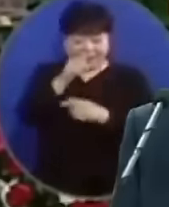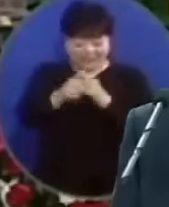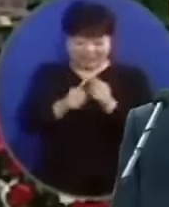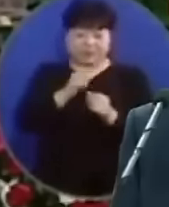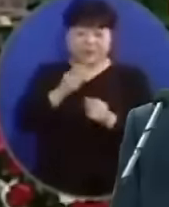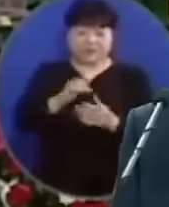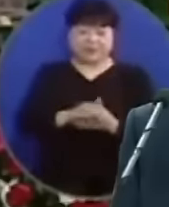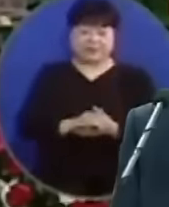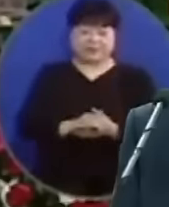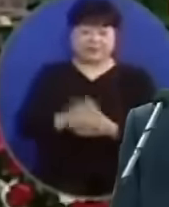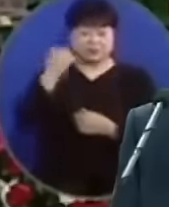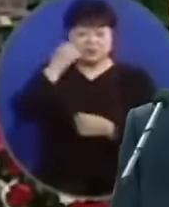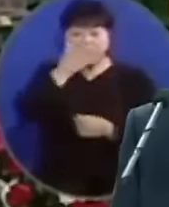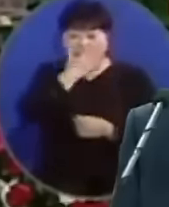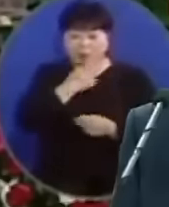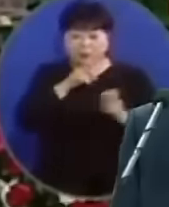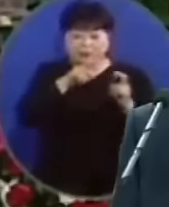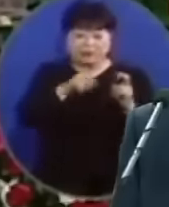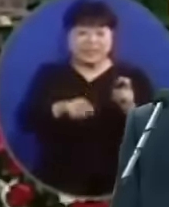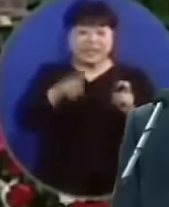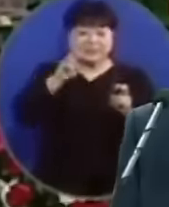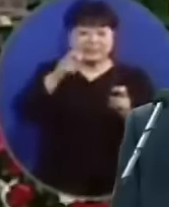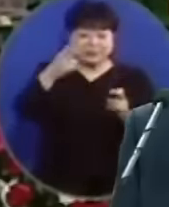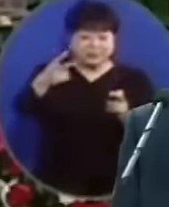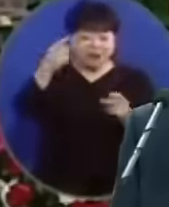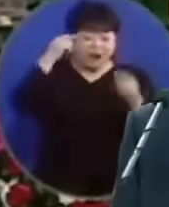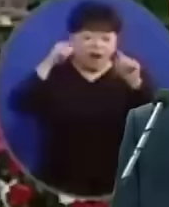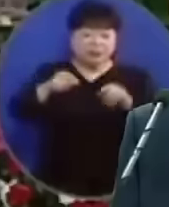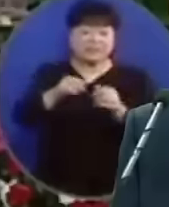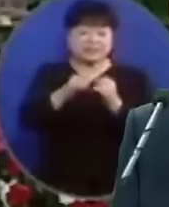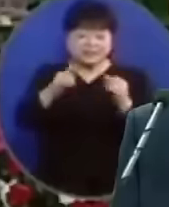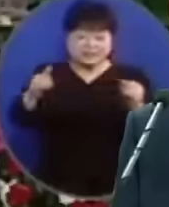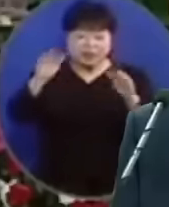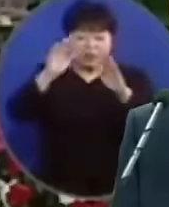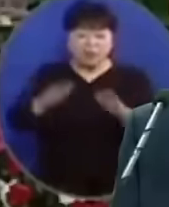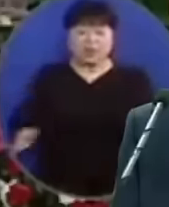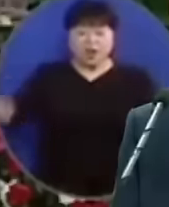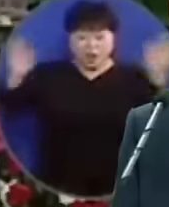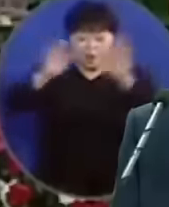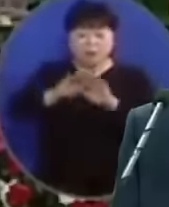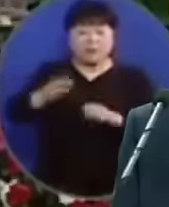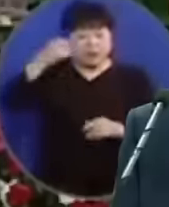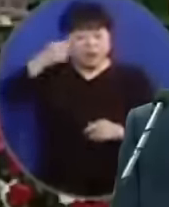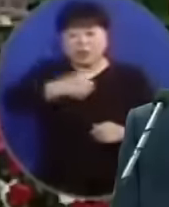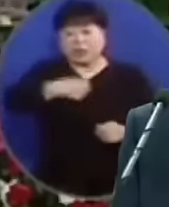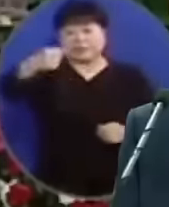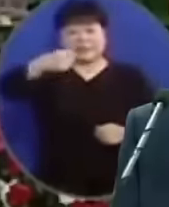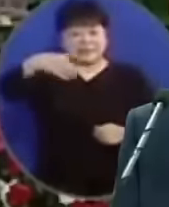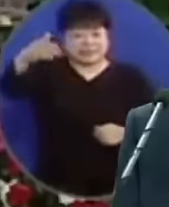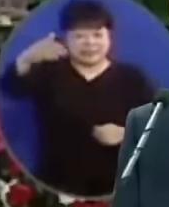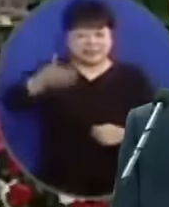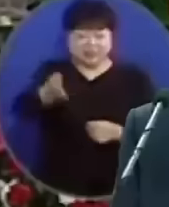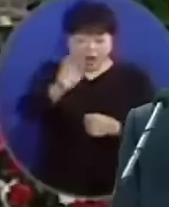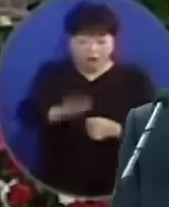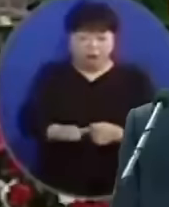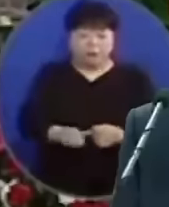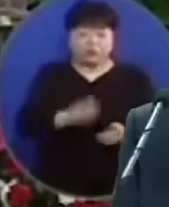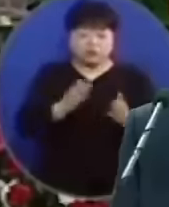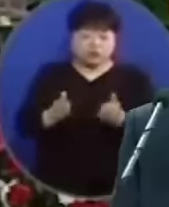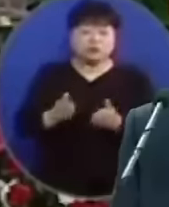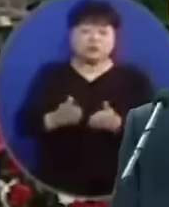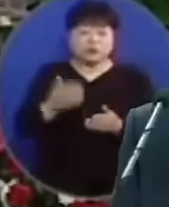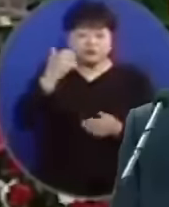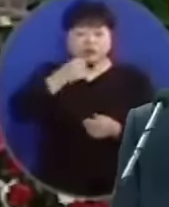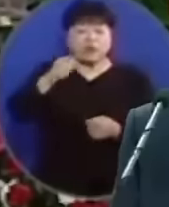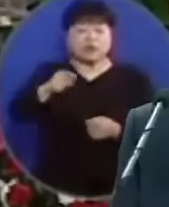이렇게 말씀하셨습니다. 누가복음 12장 20절로 21절에 어리석은 자여 오늘 밤에 내 영혼을 도로 찾으리니 그러면 내 준비한 것이